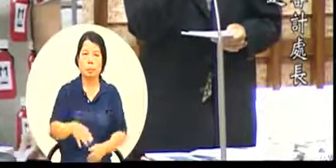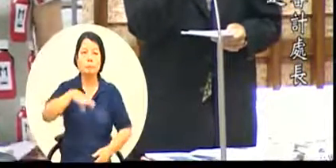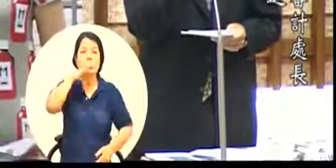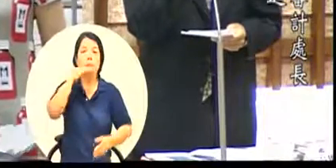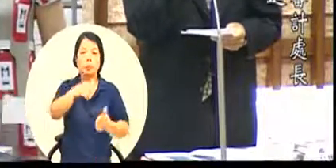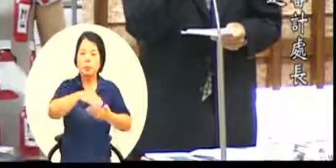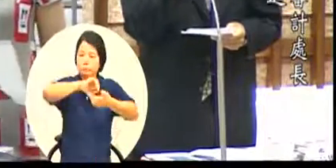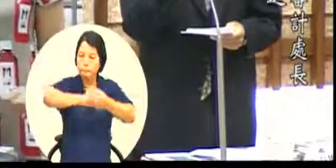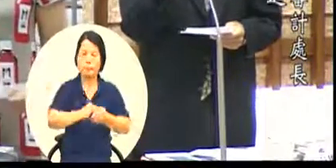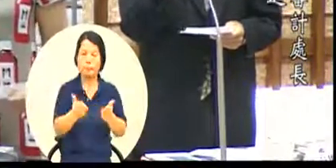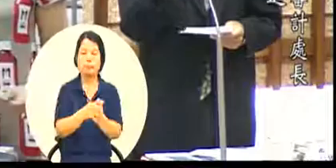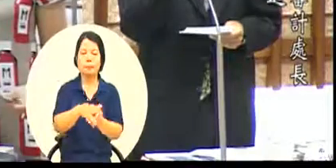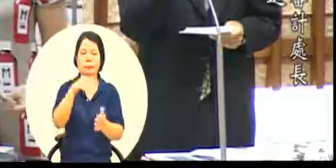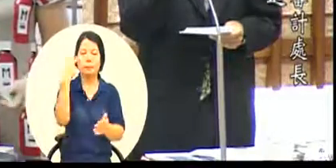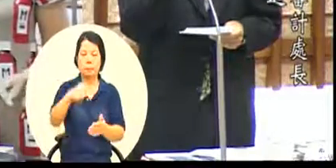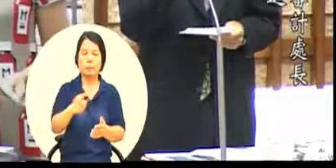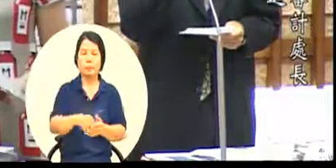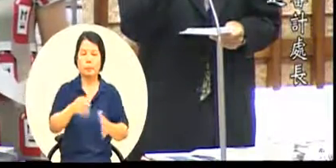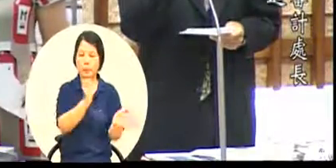理。